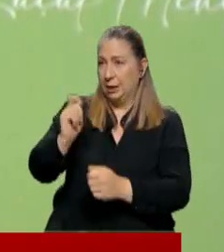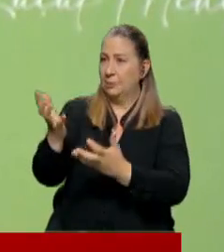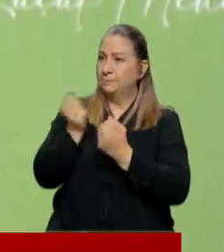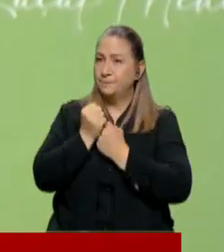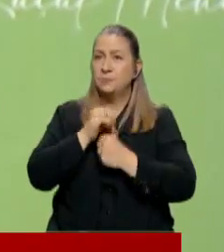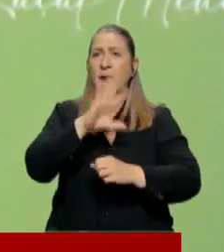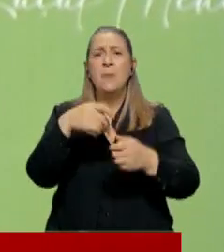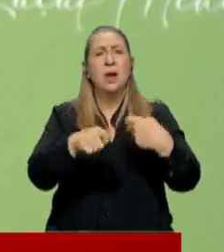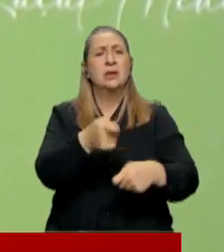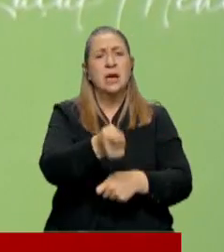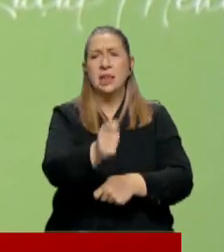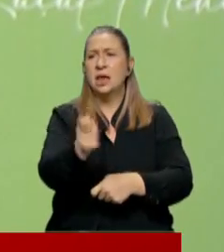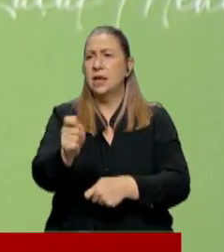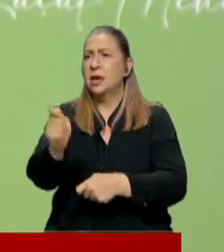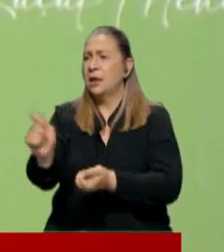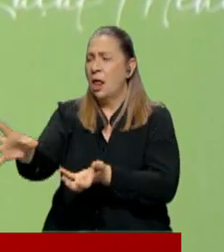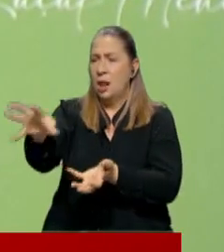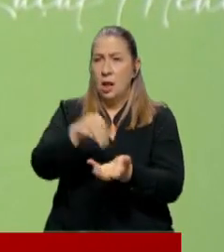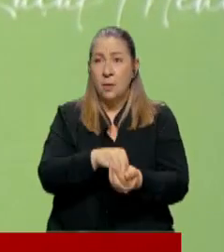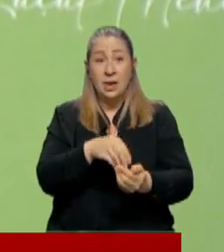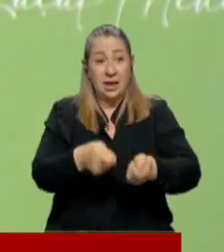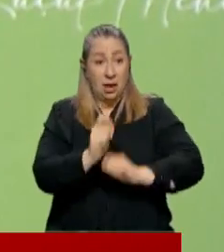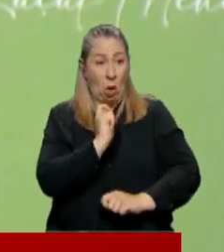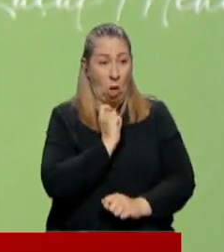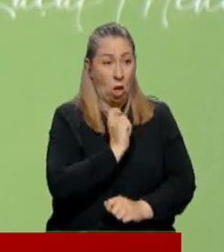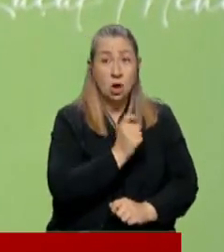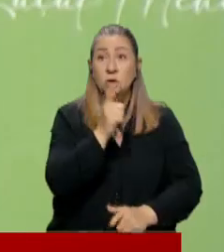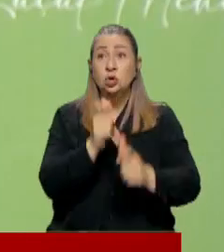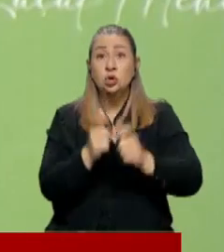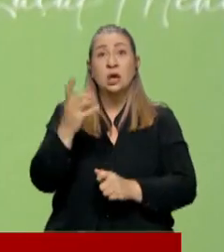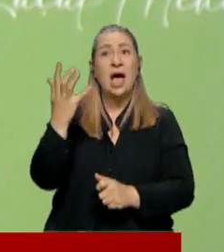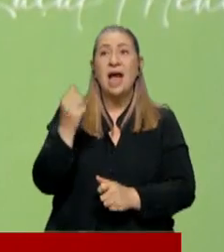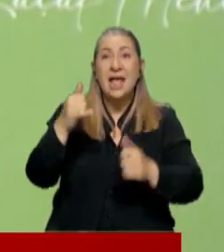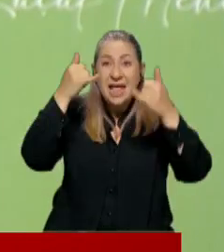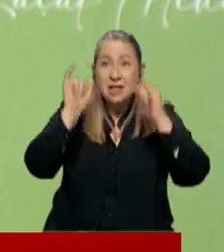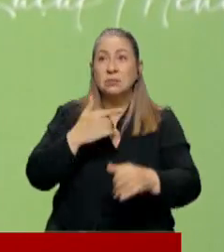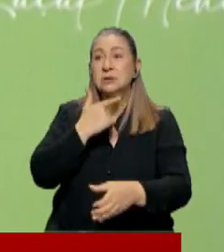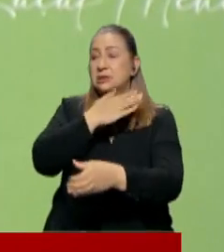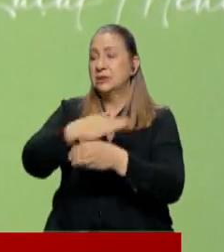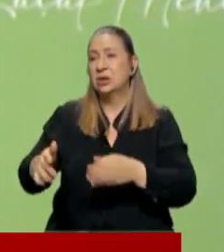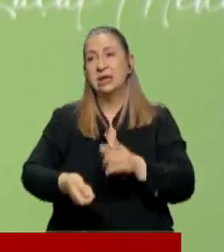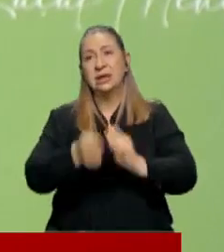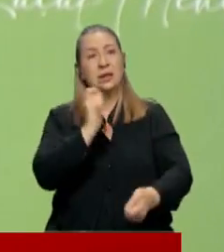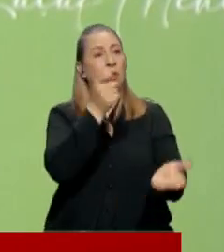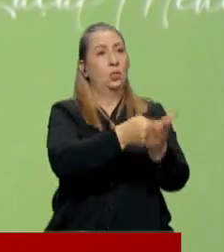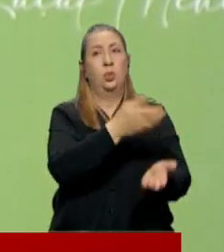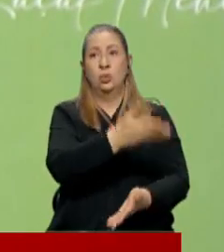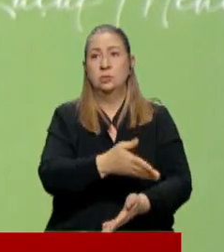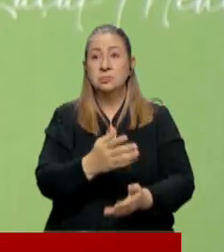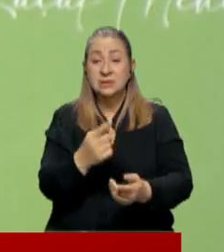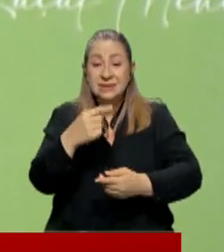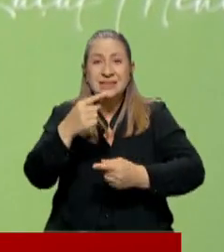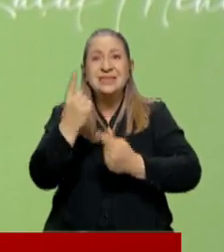Her bankadan çektim. Kredi günü geliyor. Süt alan ineğimi kestirip kredi ödüyorum.